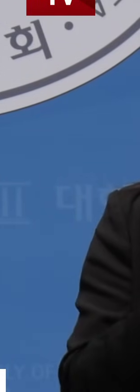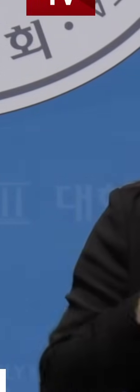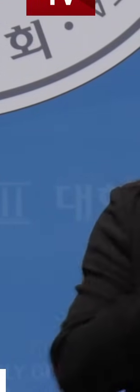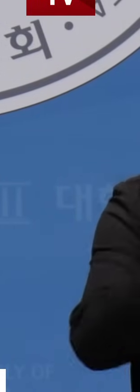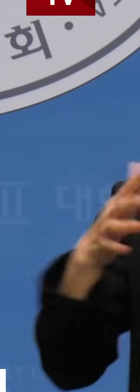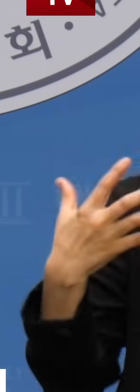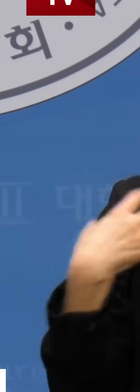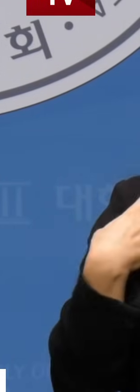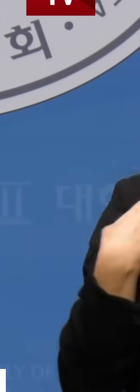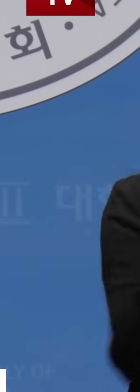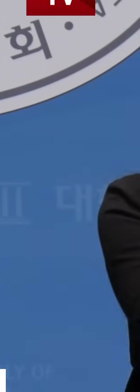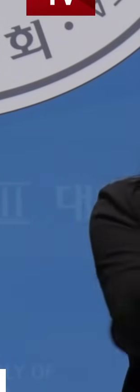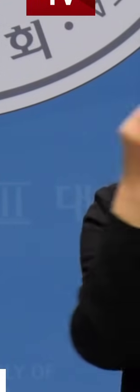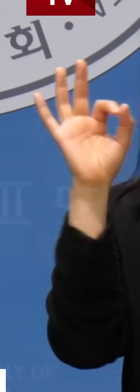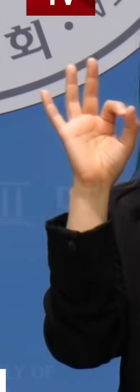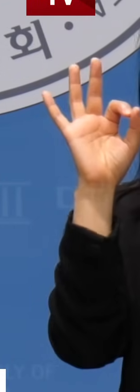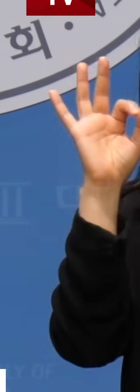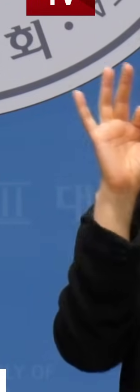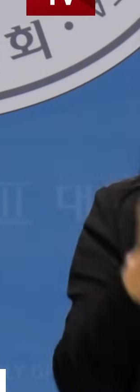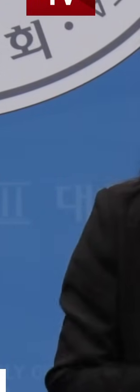저에게 있다고 인정합니다.